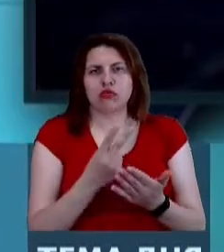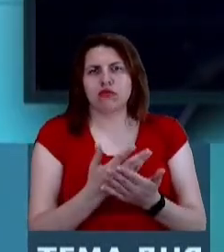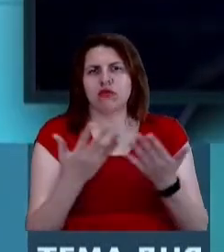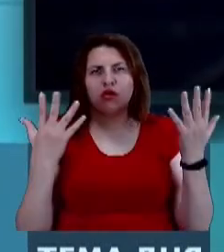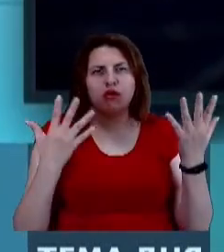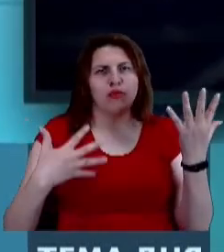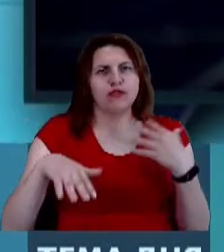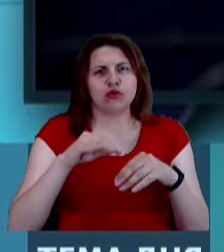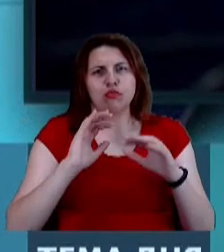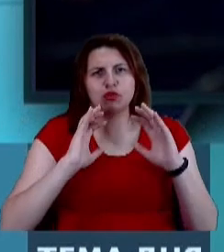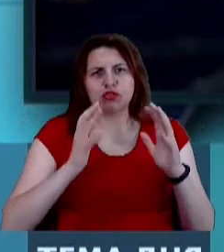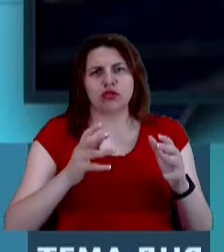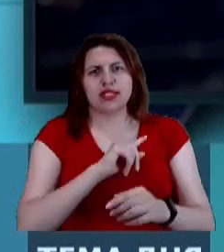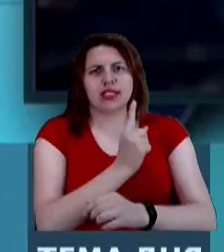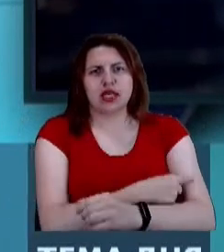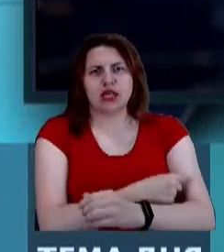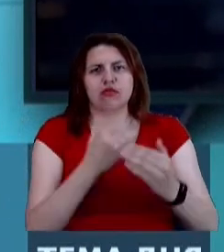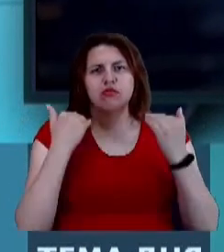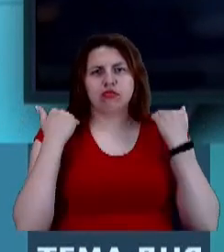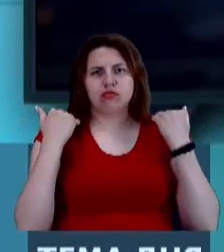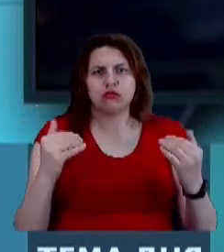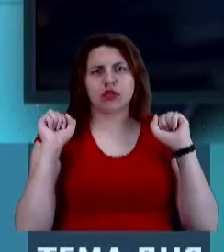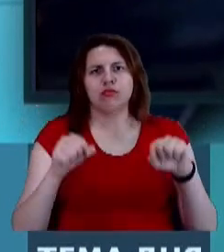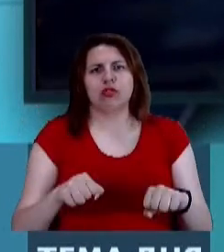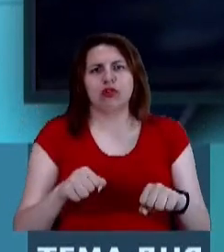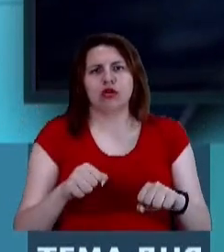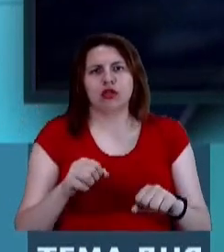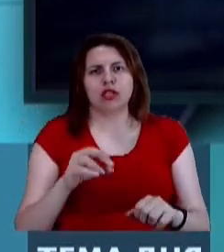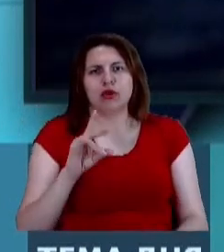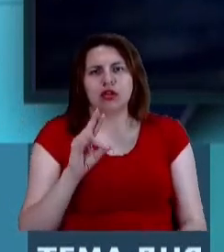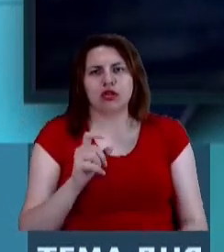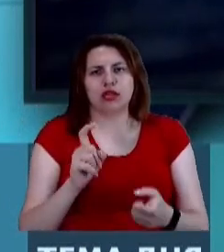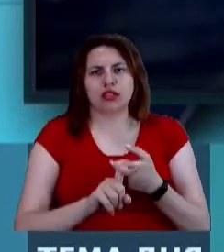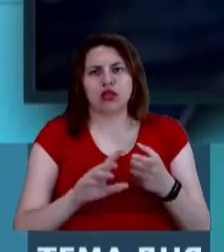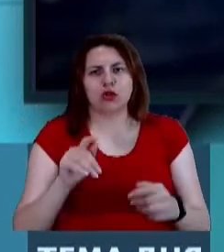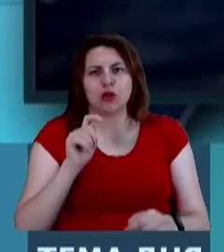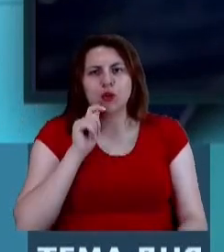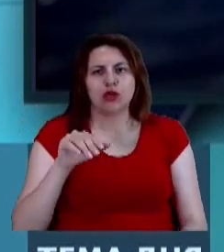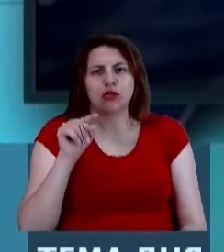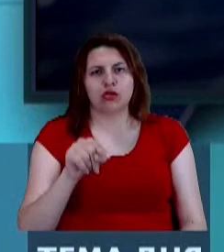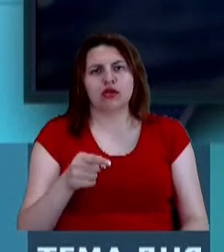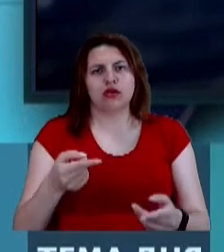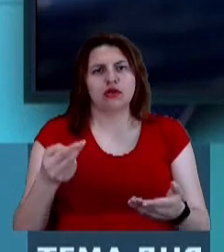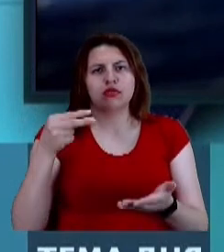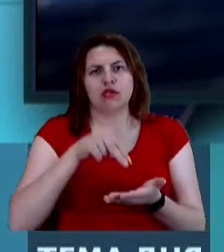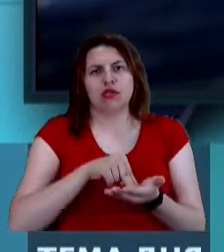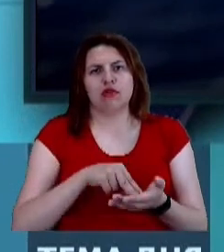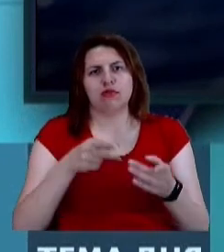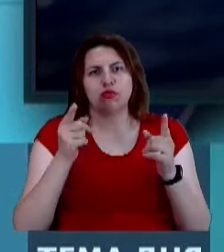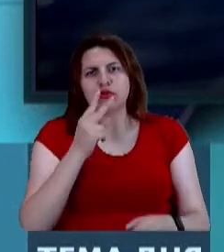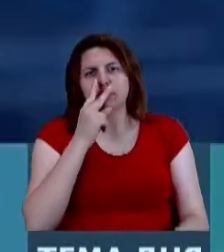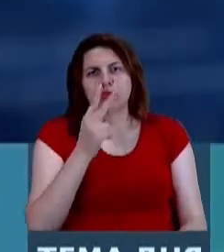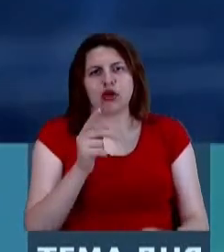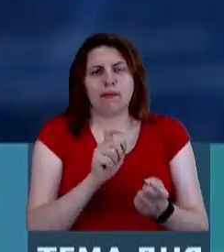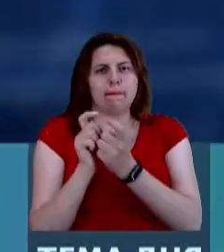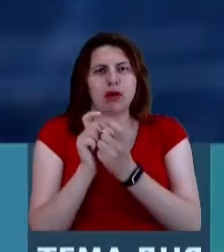сильну, спроможну, демократичну, незалежну Україну. І ось тоді ми станемо справді взірцем і переборемо будь-які